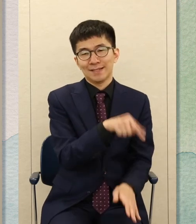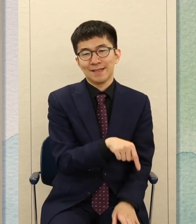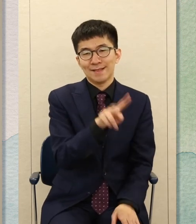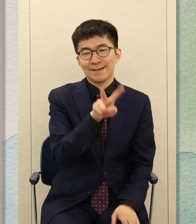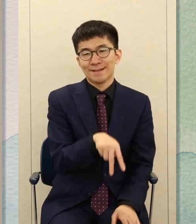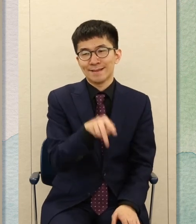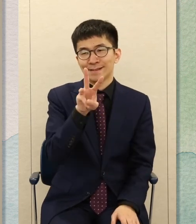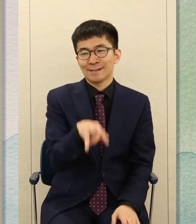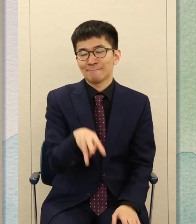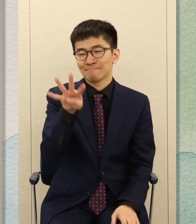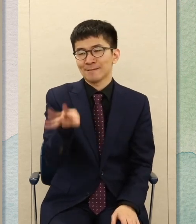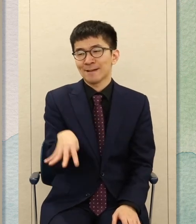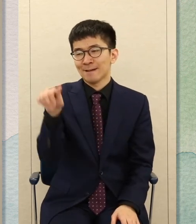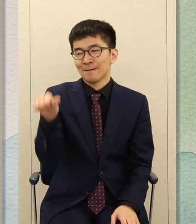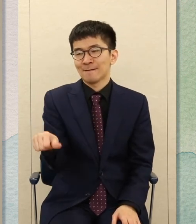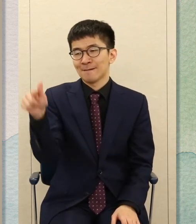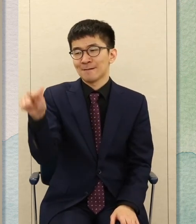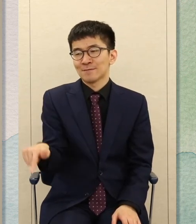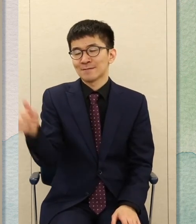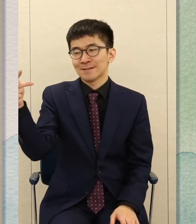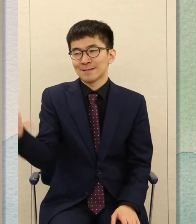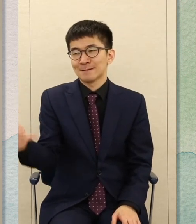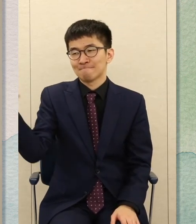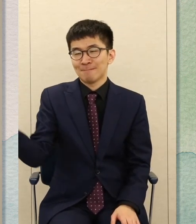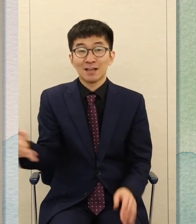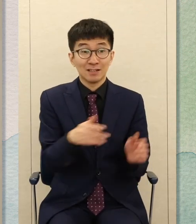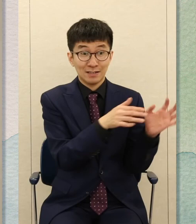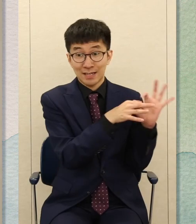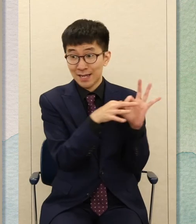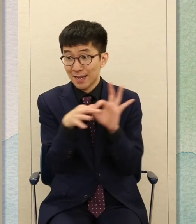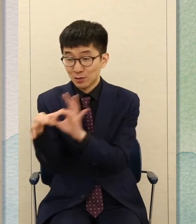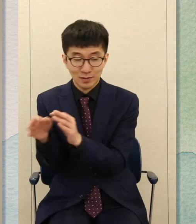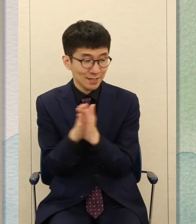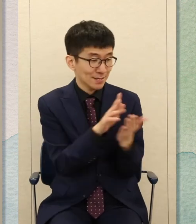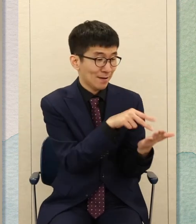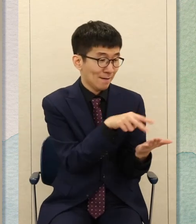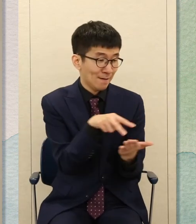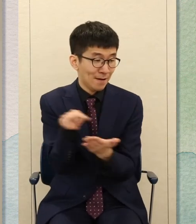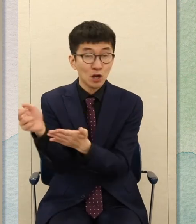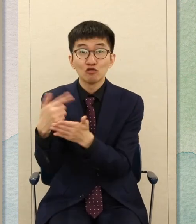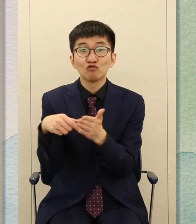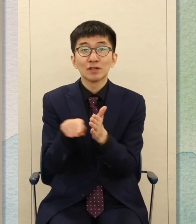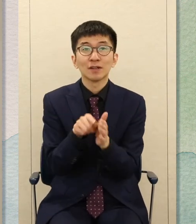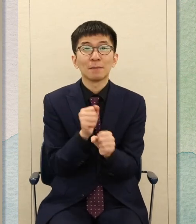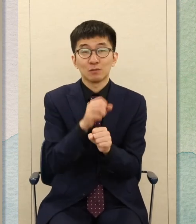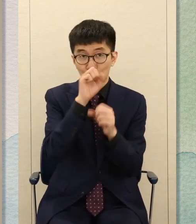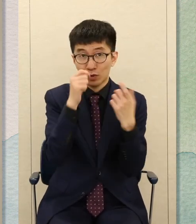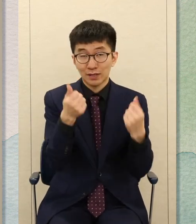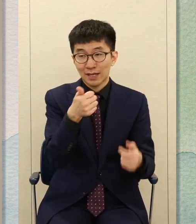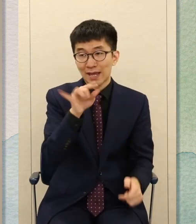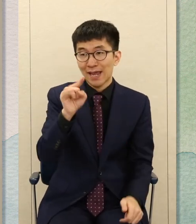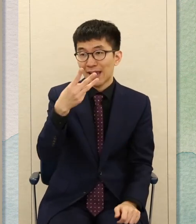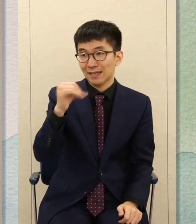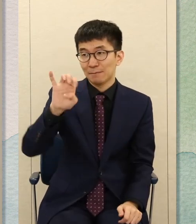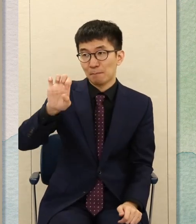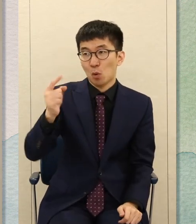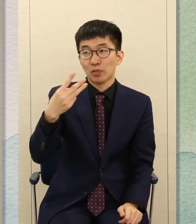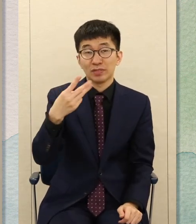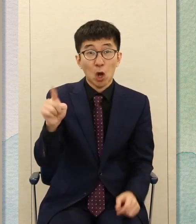된 책들이 굉장히 중요해 보이고요. 그런 의미에서 본다면 저희가 해리포터 같은 책들 너무 좋은 거죠.